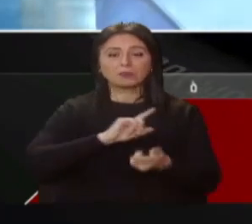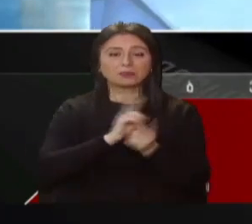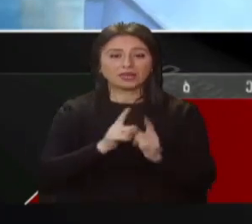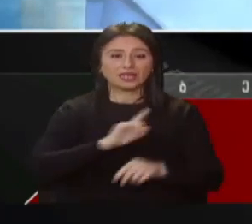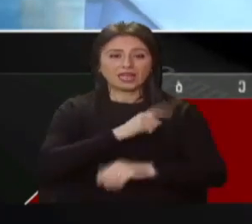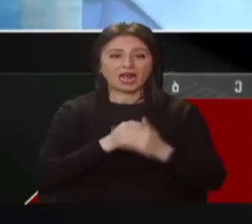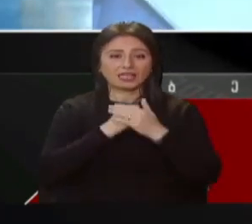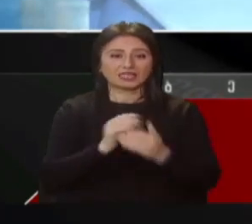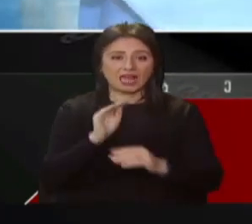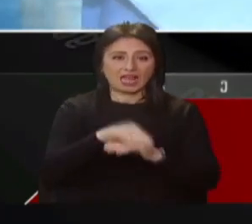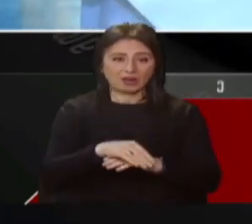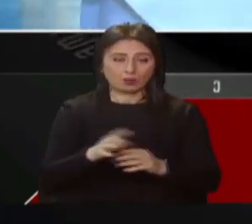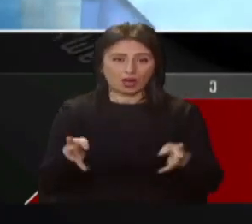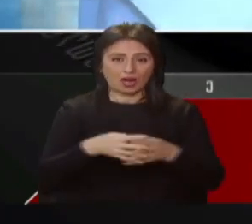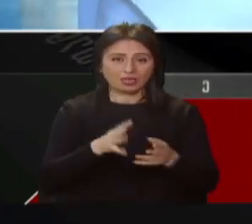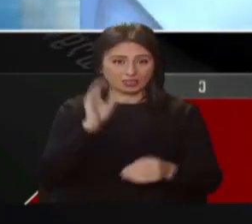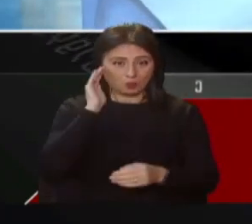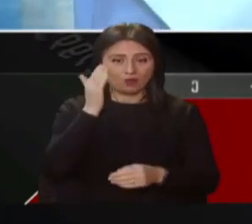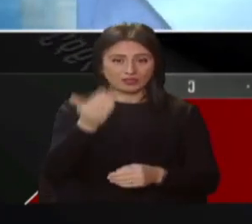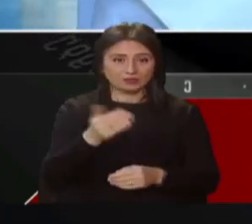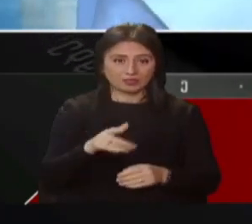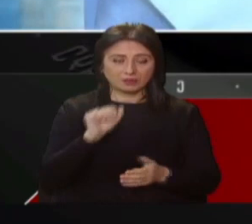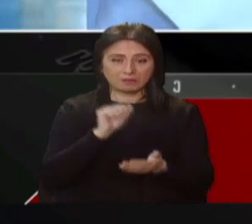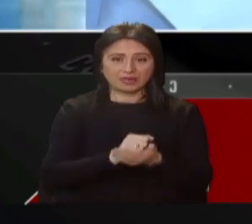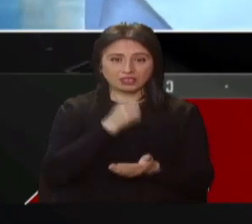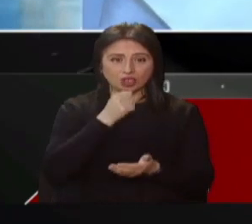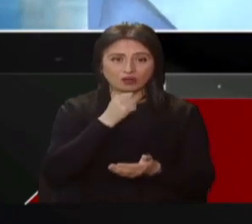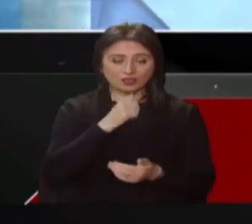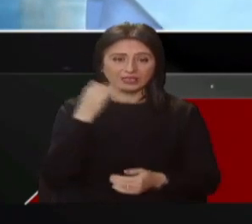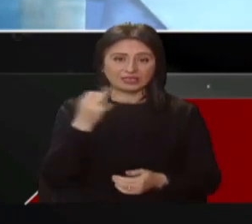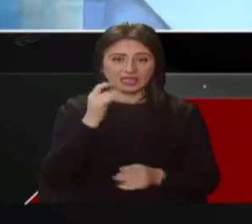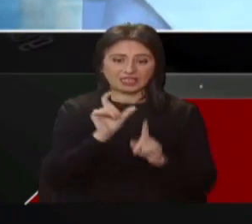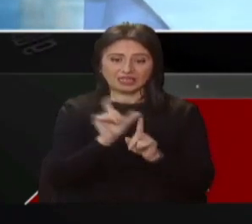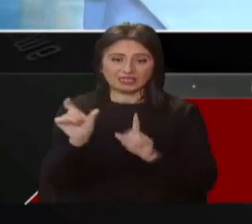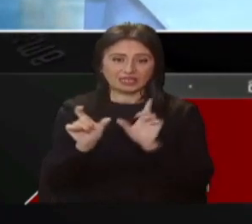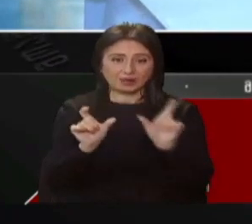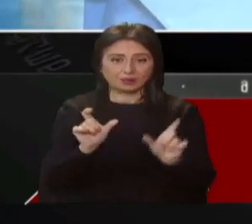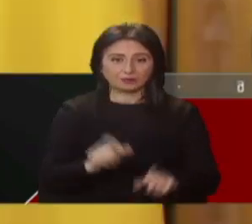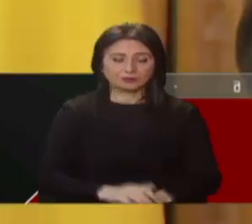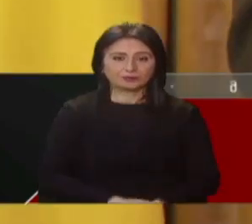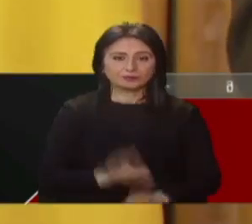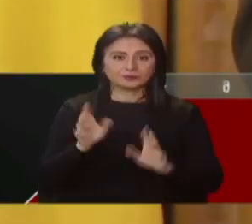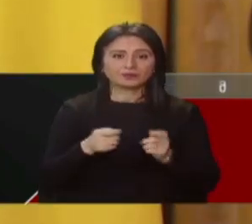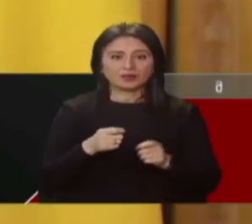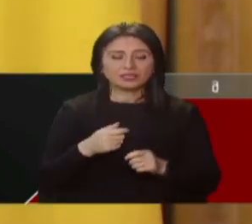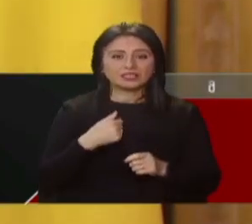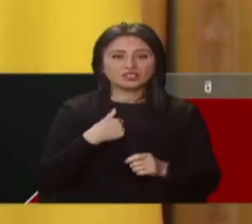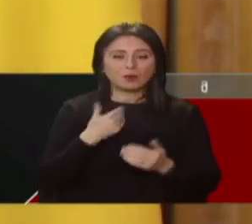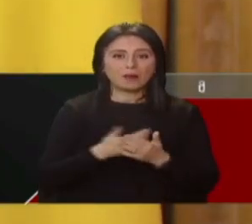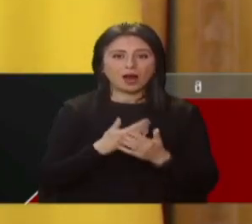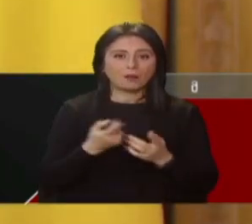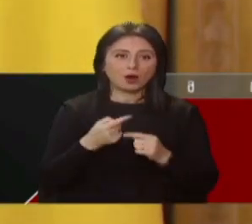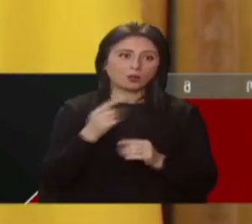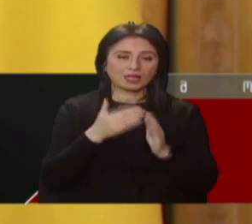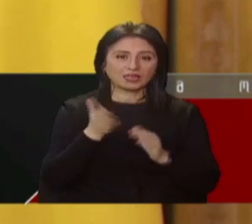გაძლიერებულ ალიანსს იღებს. ჩვენ ახლა შეგვიძლია მოვისმინოთ ამ პრესკონფერენციის საინტერესო ნაწილები. მე კარგი ამბებით